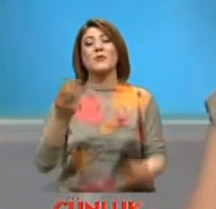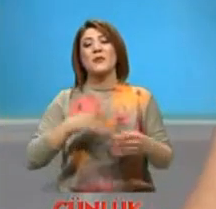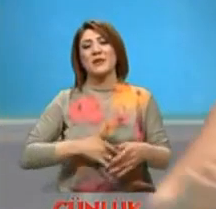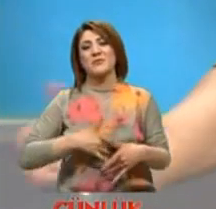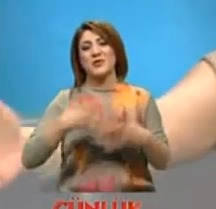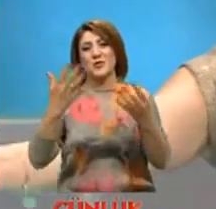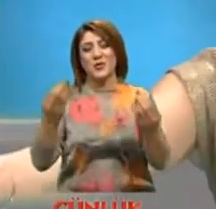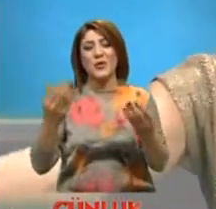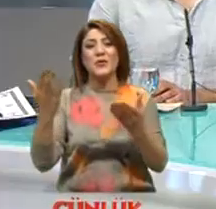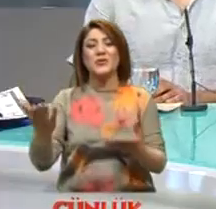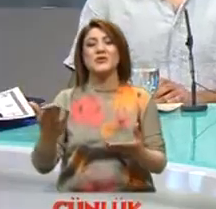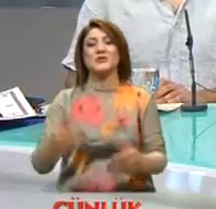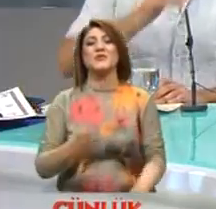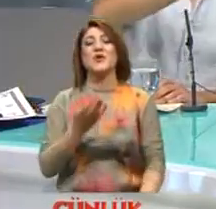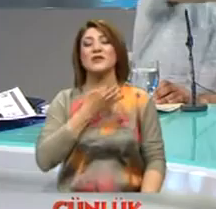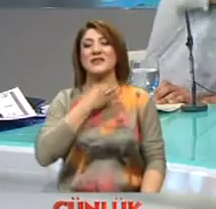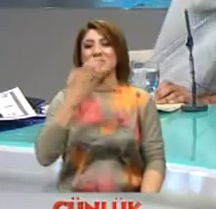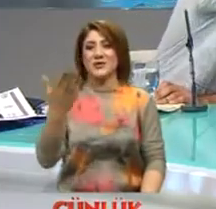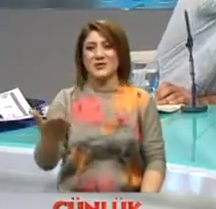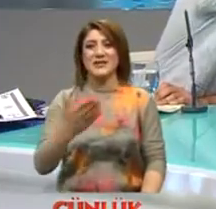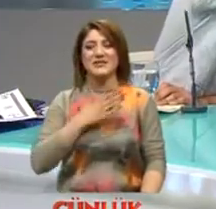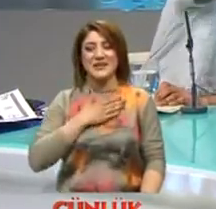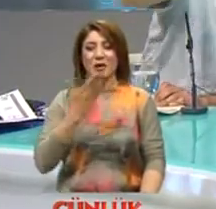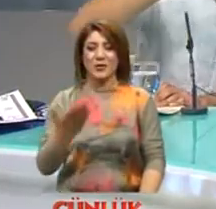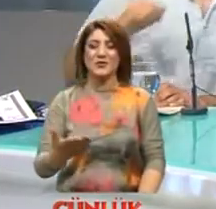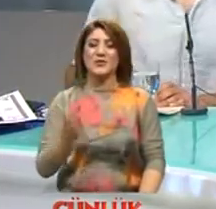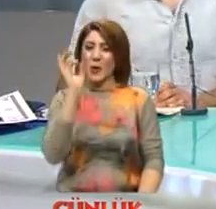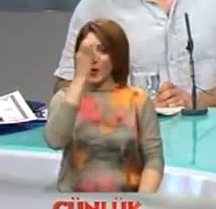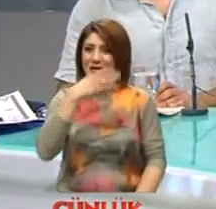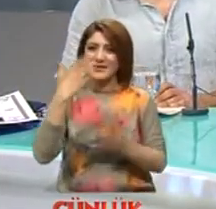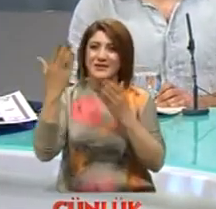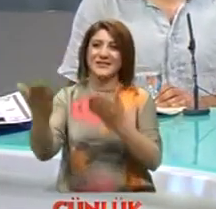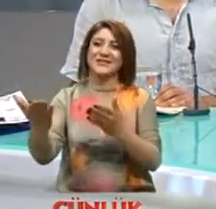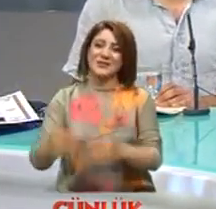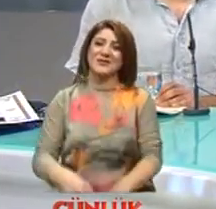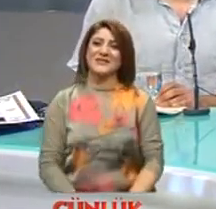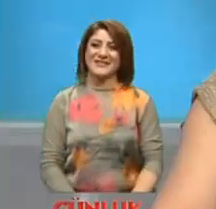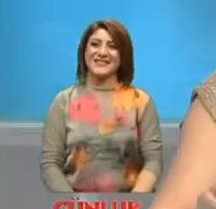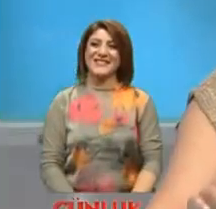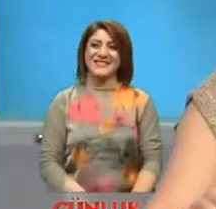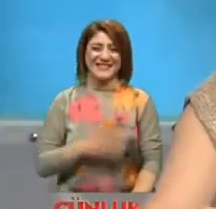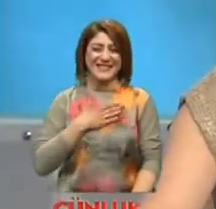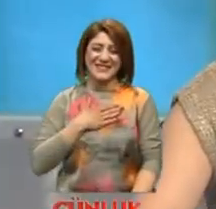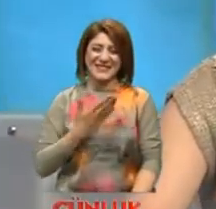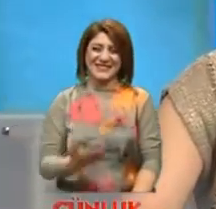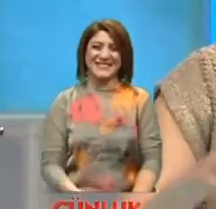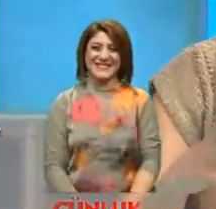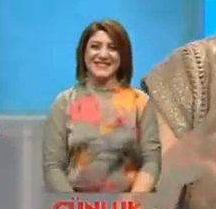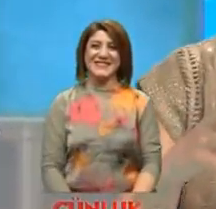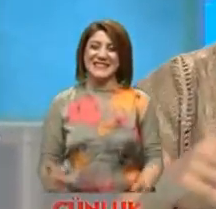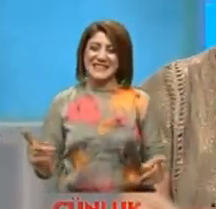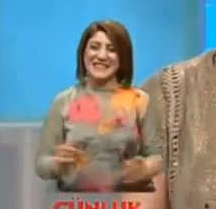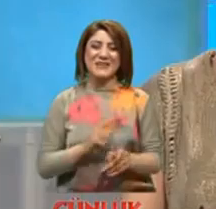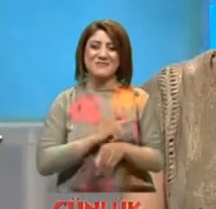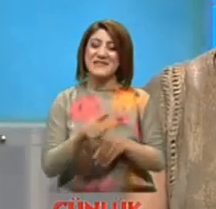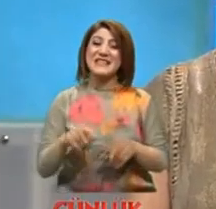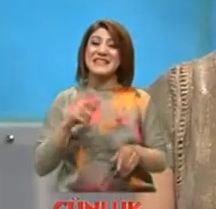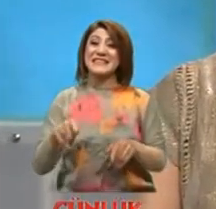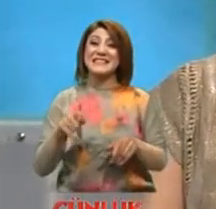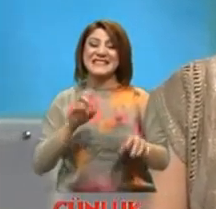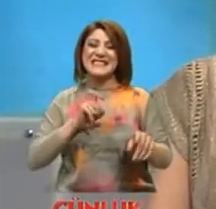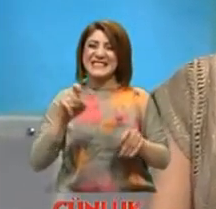oldum. Çok teşekkürler efendim. Sağ olun. Biz kolaylıklar diliyoruz. Sağ başarılar olun. Diliyoruz. Şimdi kısa bir aramız olacak. Stres